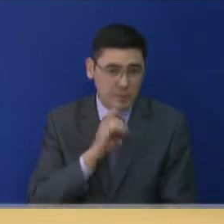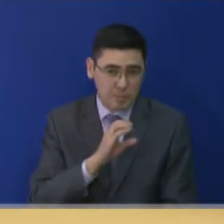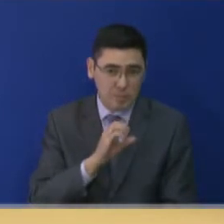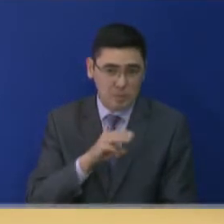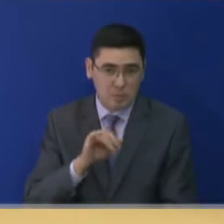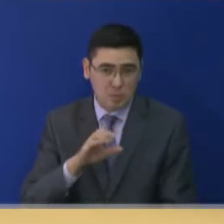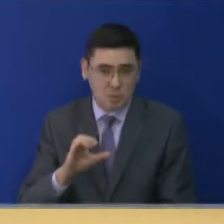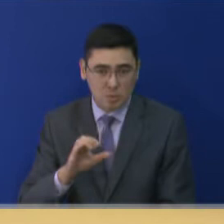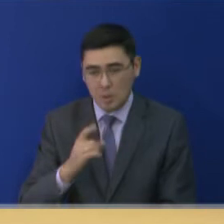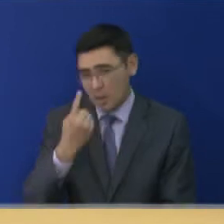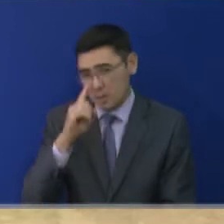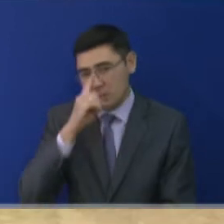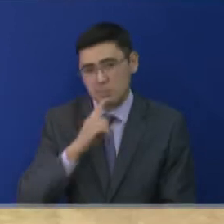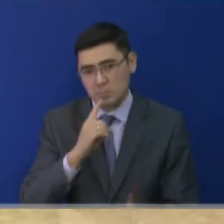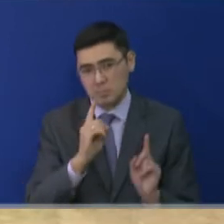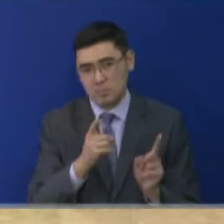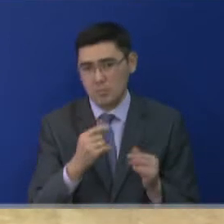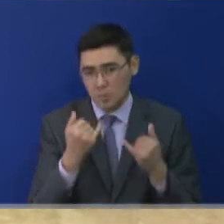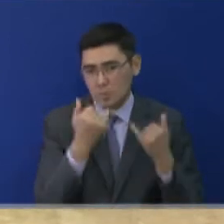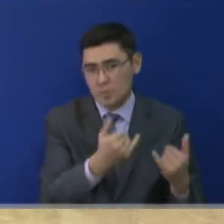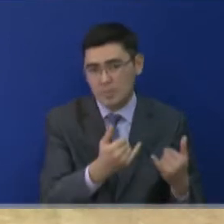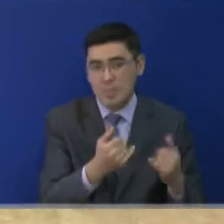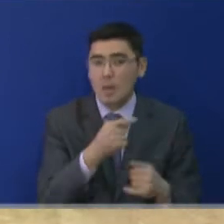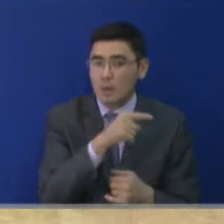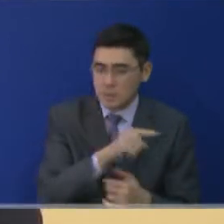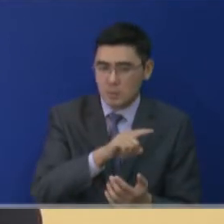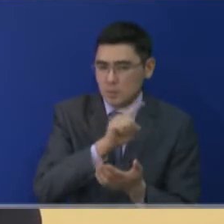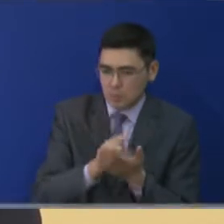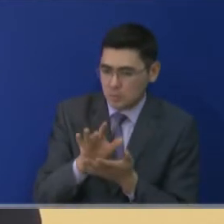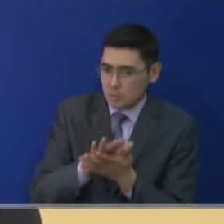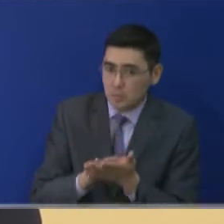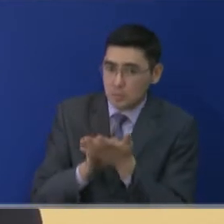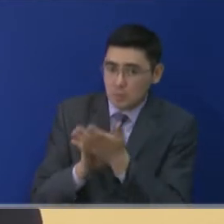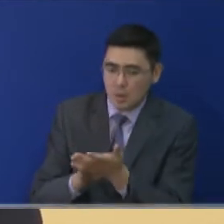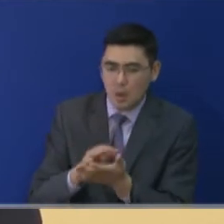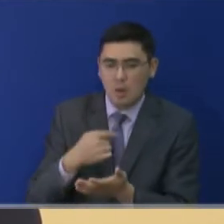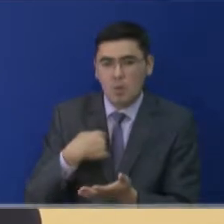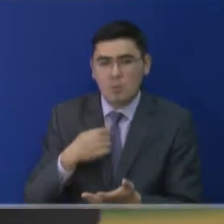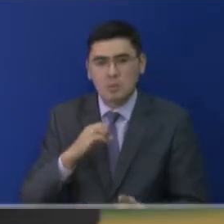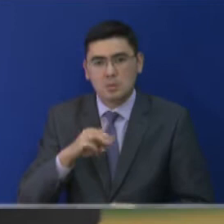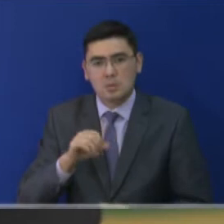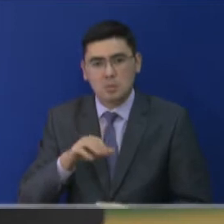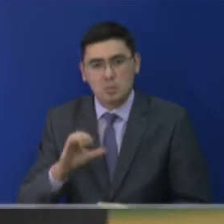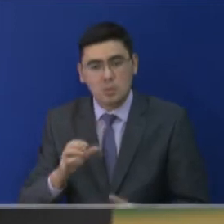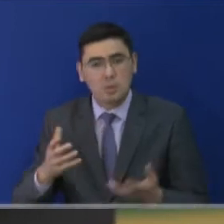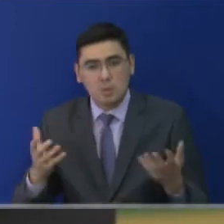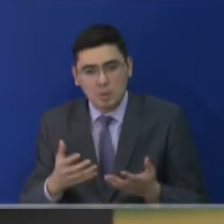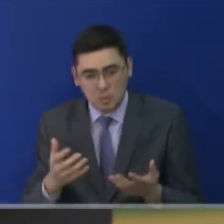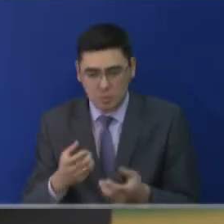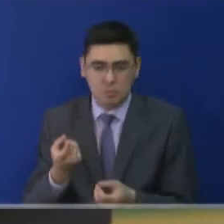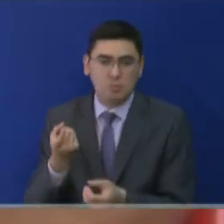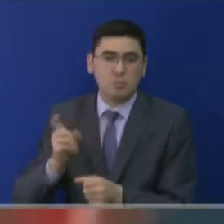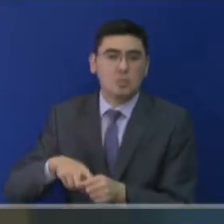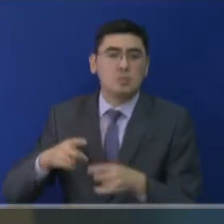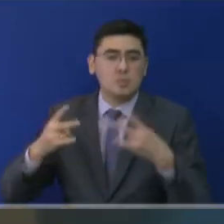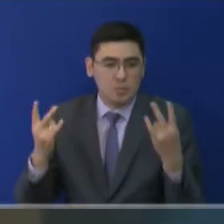мерзімге беріледі. Сондай-ақ азаматтар тиісті органға өтініш беріп, тұрақты мәртебені рәсімдеуі керек. Уақытша мәртебе алу